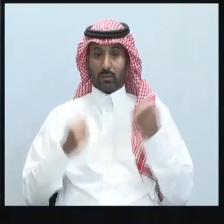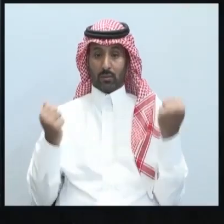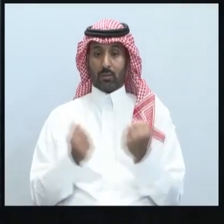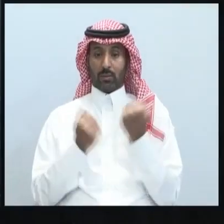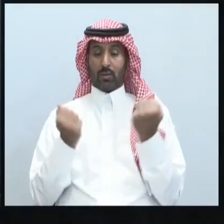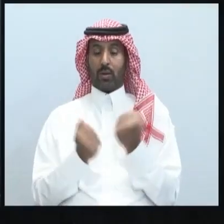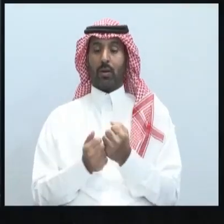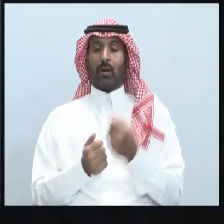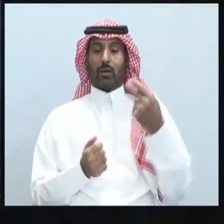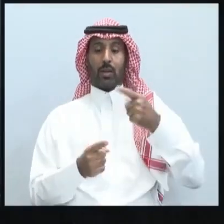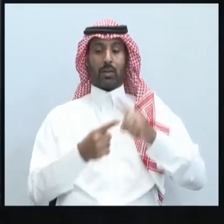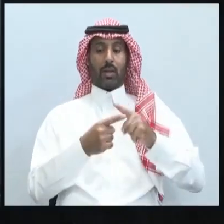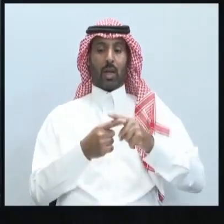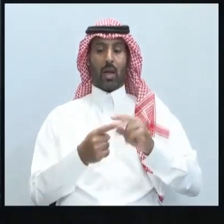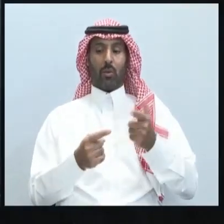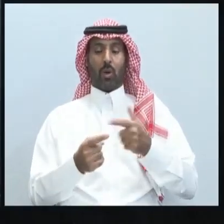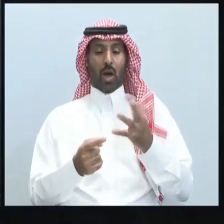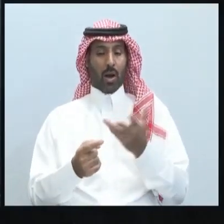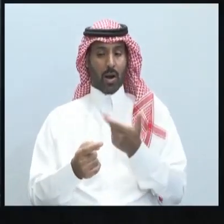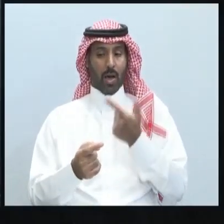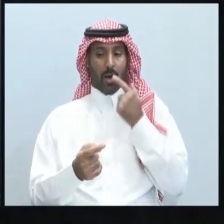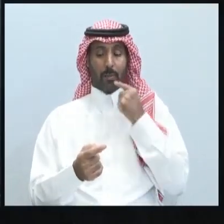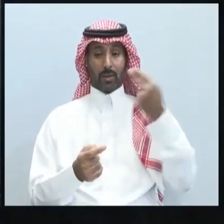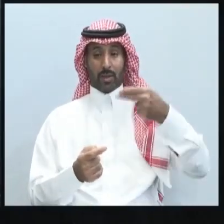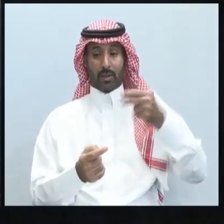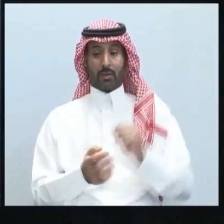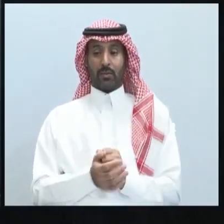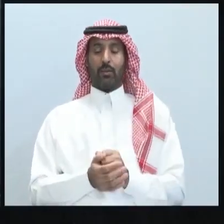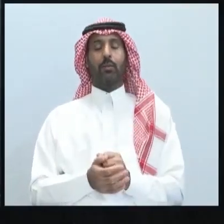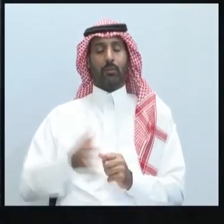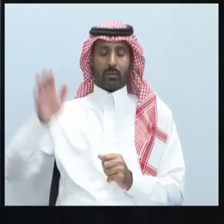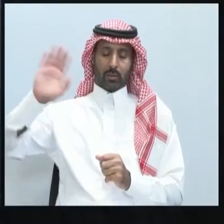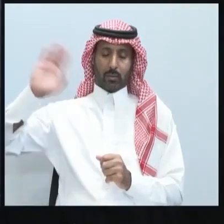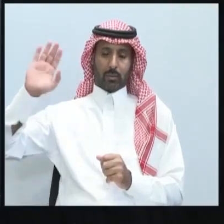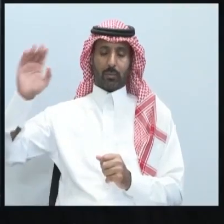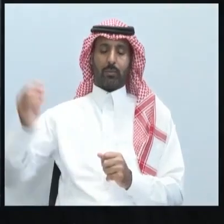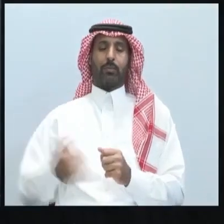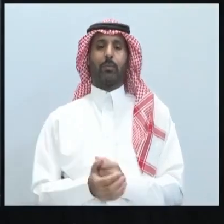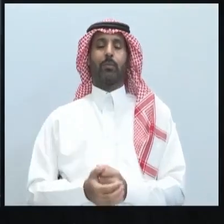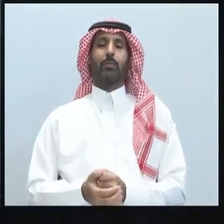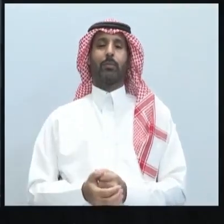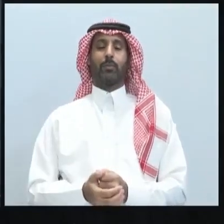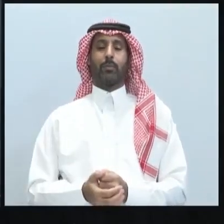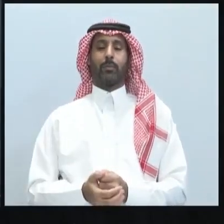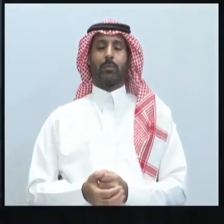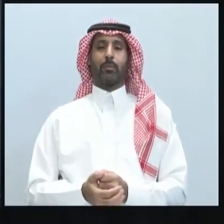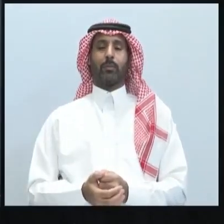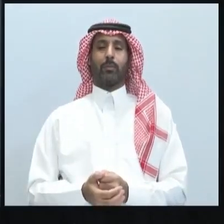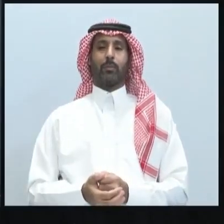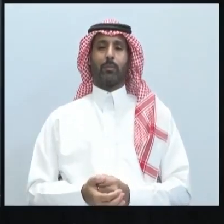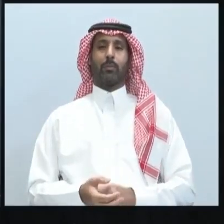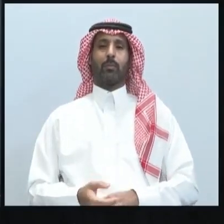على ايونات الهيدروجين والرقم الهيدروجيني استودعكم الله والسلام عليكم ورحمه الله وبركاته